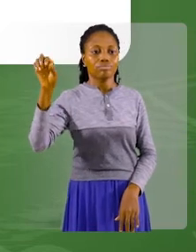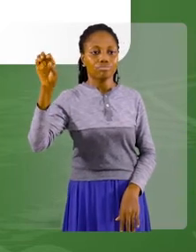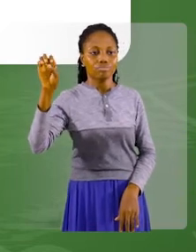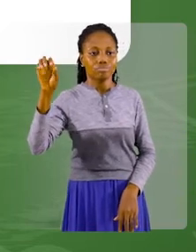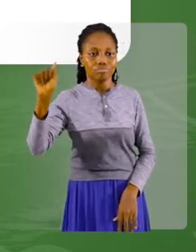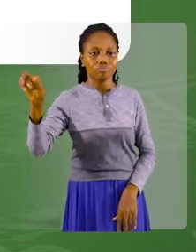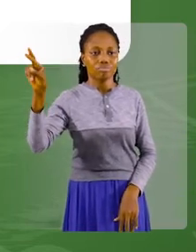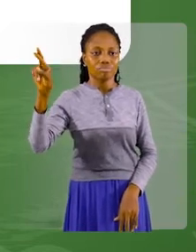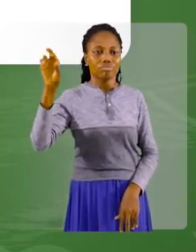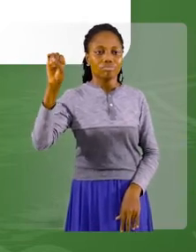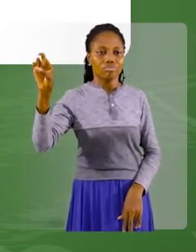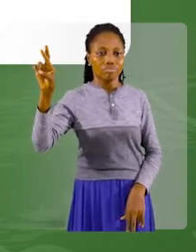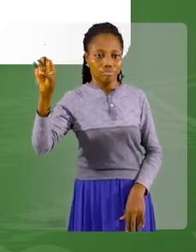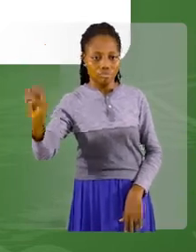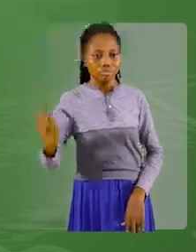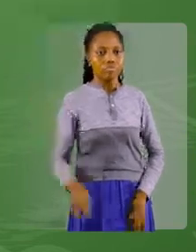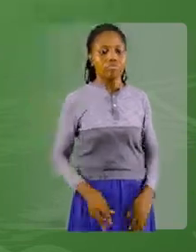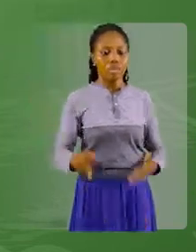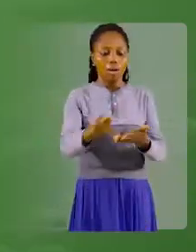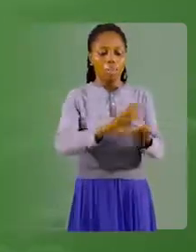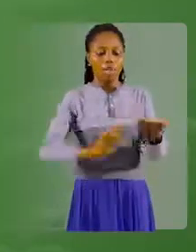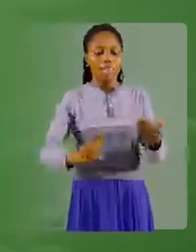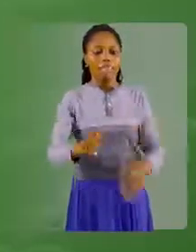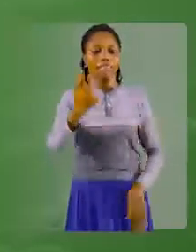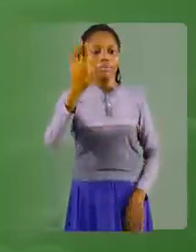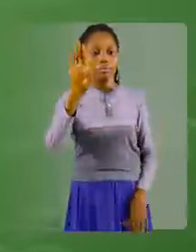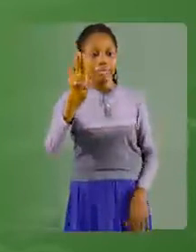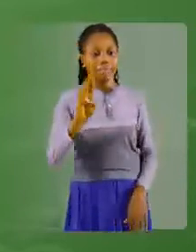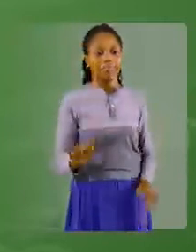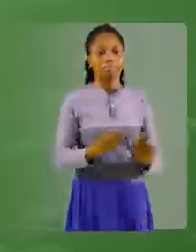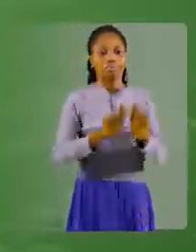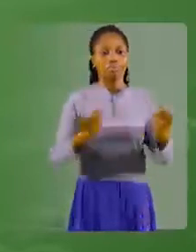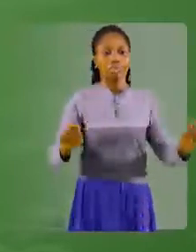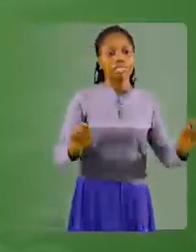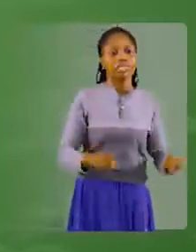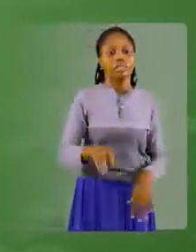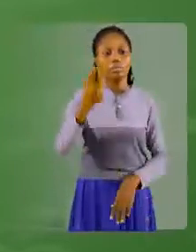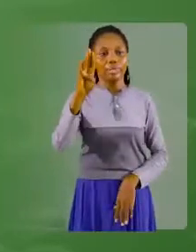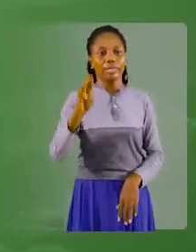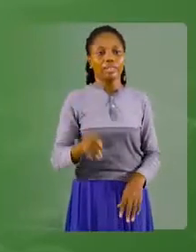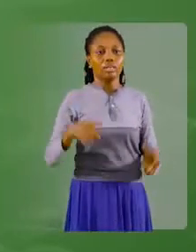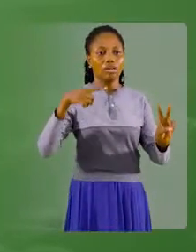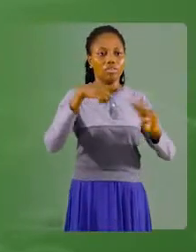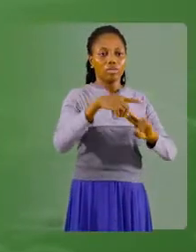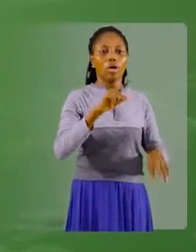à la partie B. Grand B, vecteurs non nuls